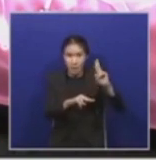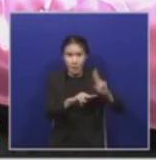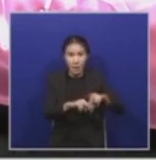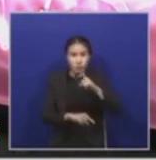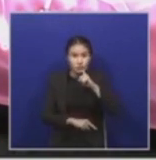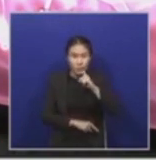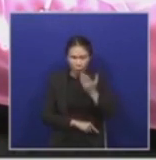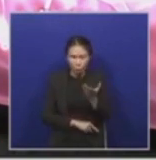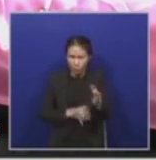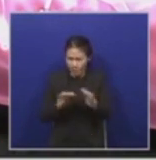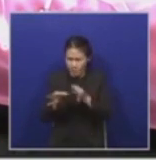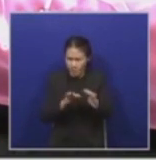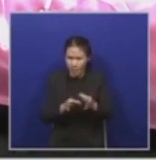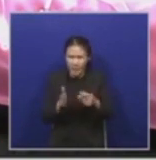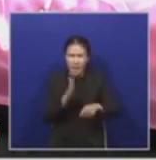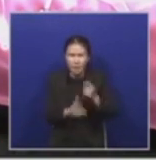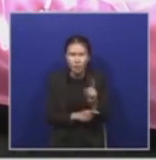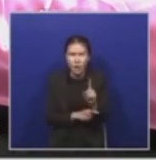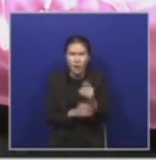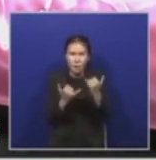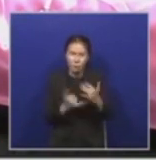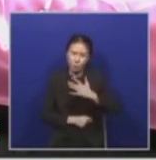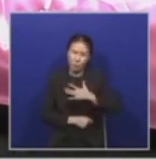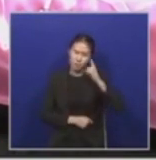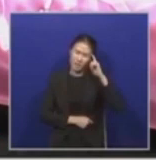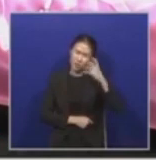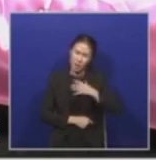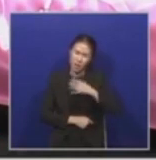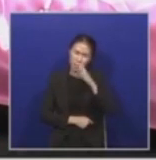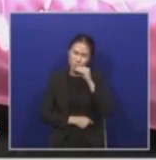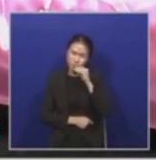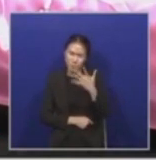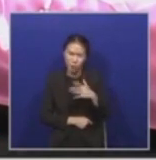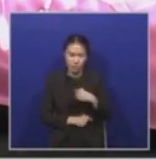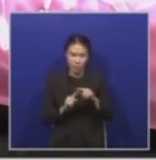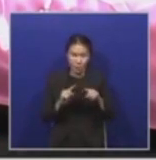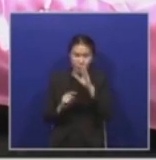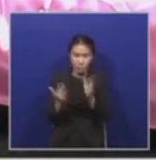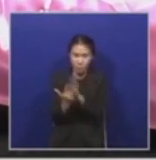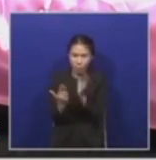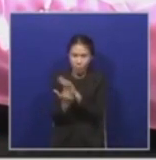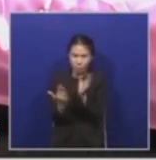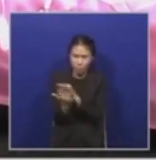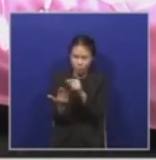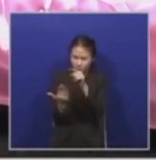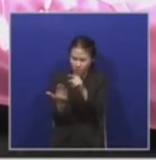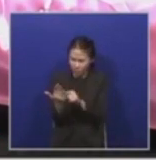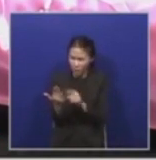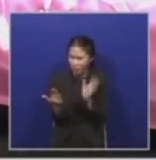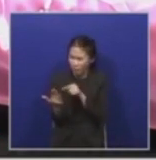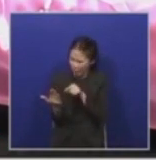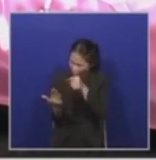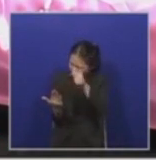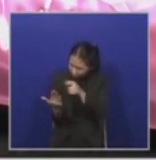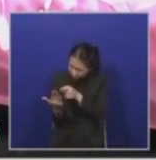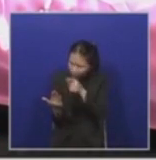เอามาชี้แจงหน่อยเถอะคือผมเนี่ยว่าจะไม่อภิปรายแต่ว่าแหมพออ่านลงไปลึกๆปุ๊บเฮ้ยแบบนี้ก็ได้ด้วย